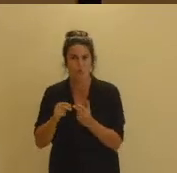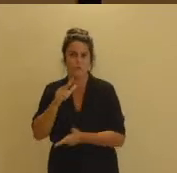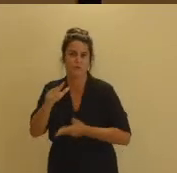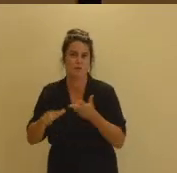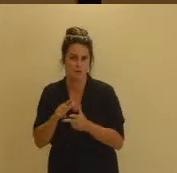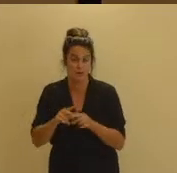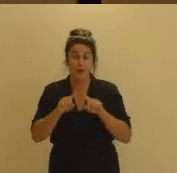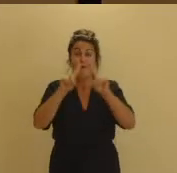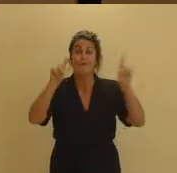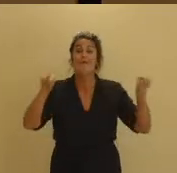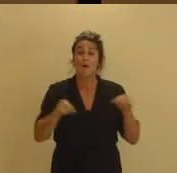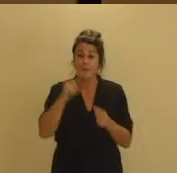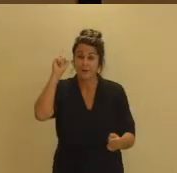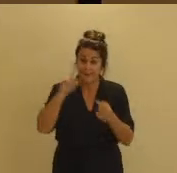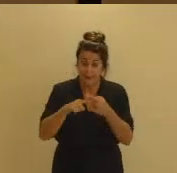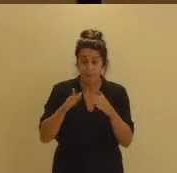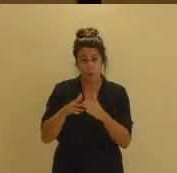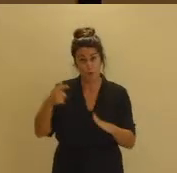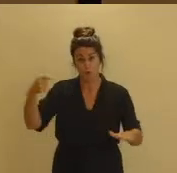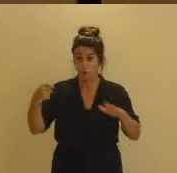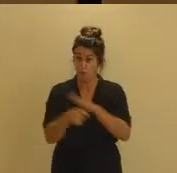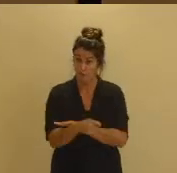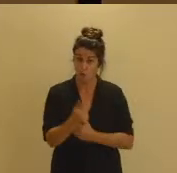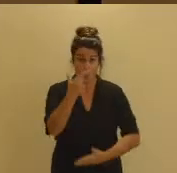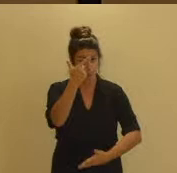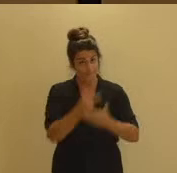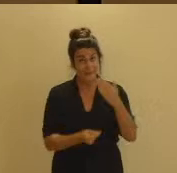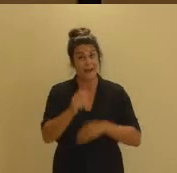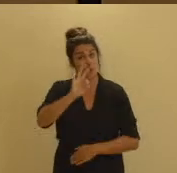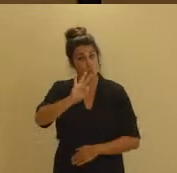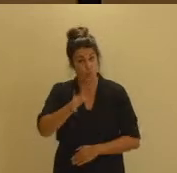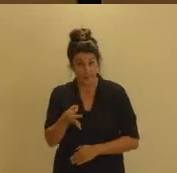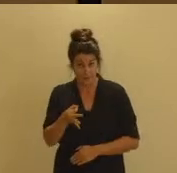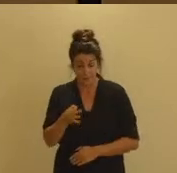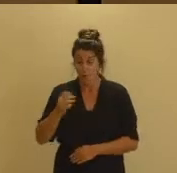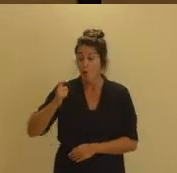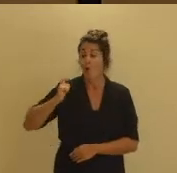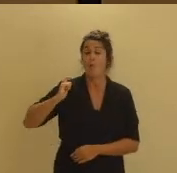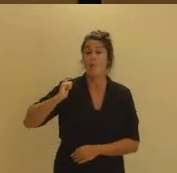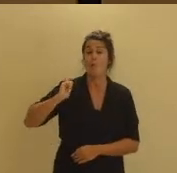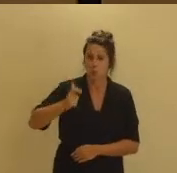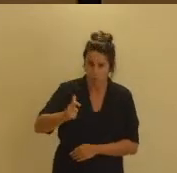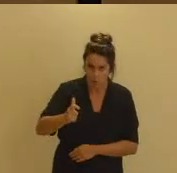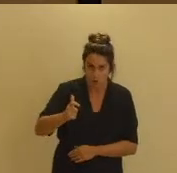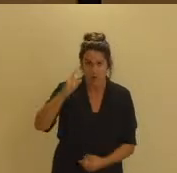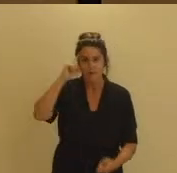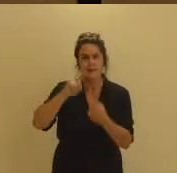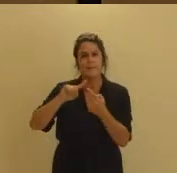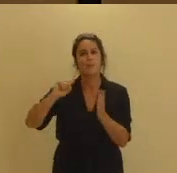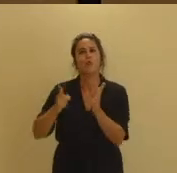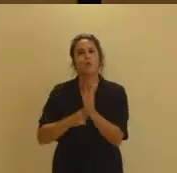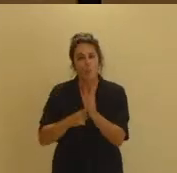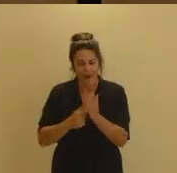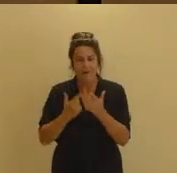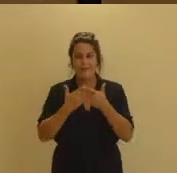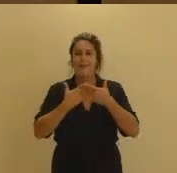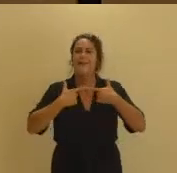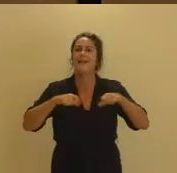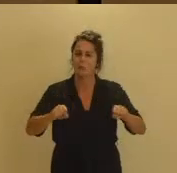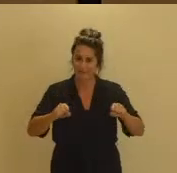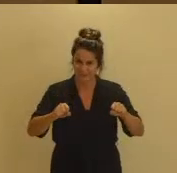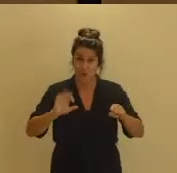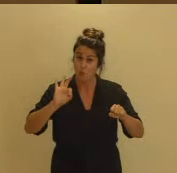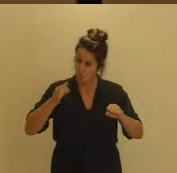reste bilingue. Il est conforme au protocole pour la garantie des droits linguistiques dans sa déclinaison